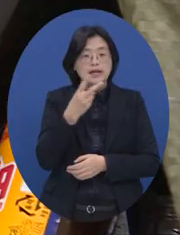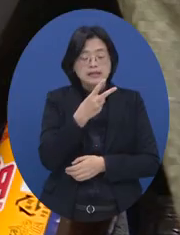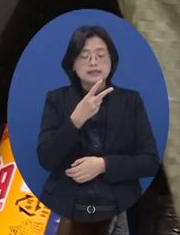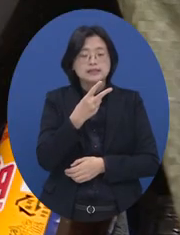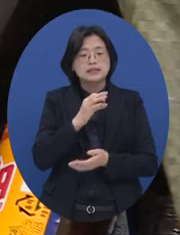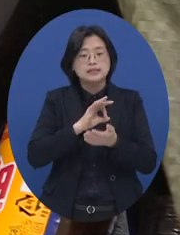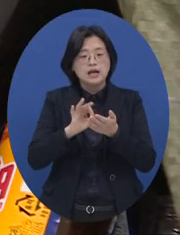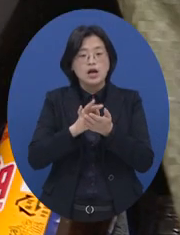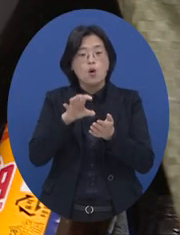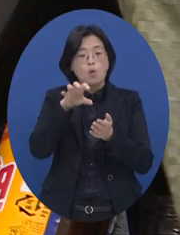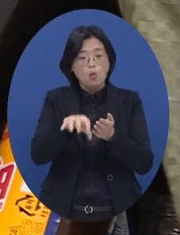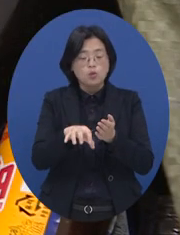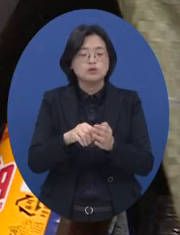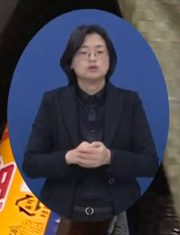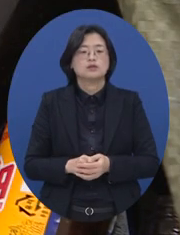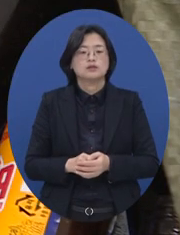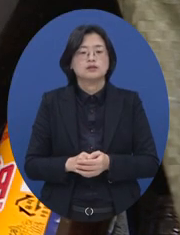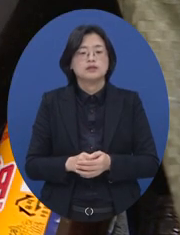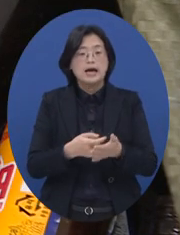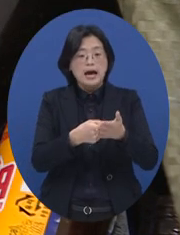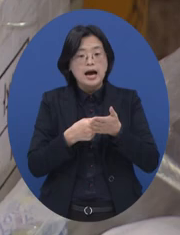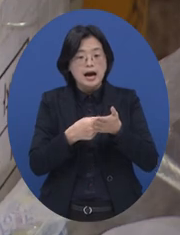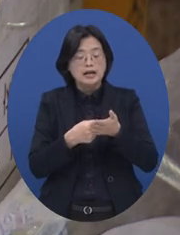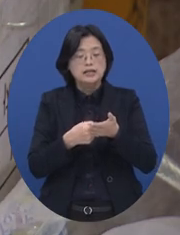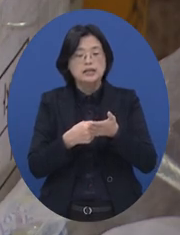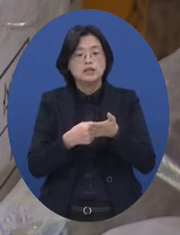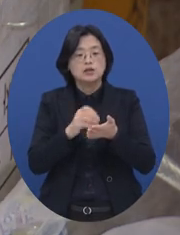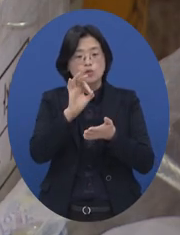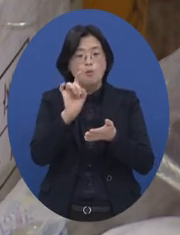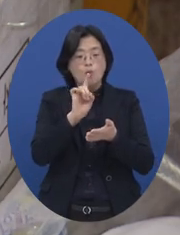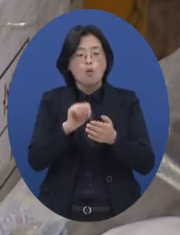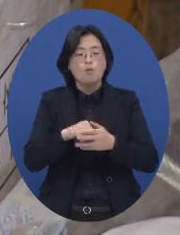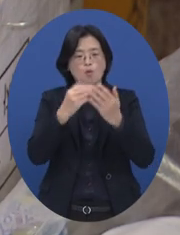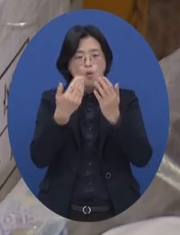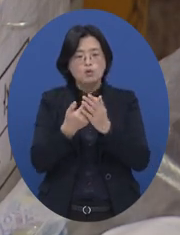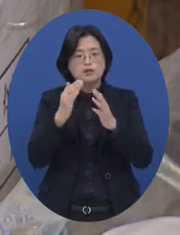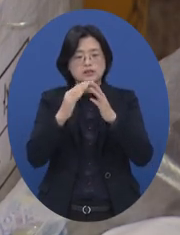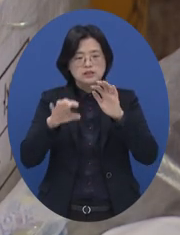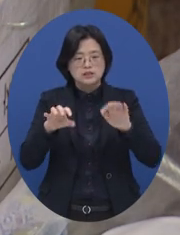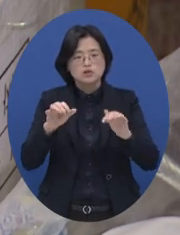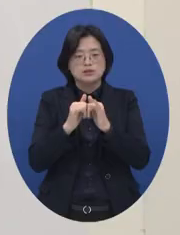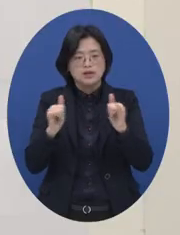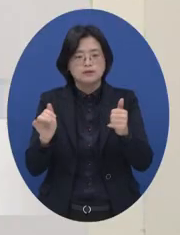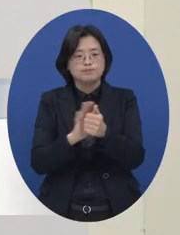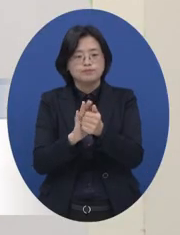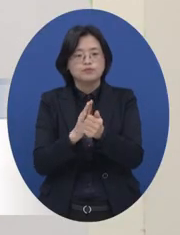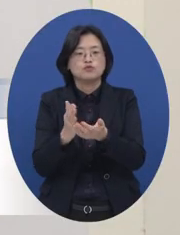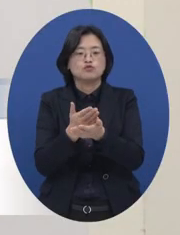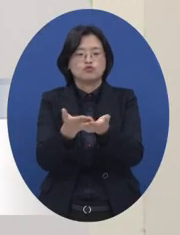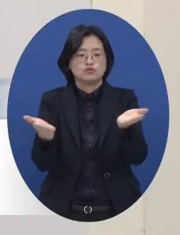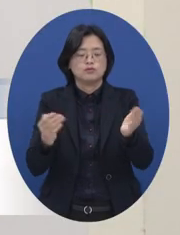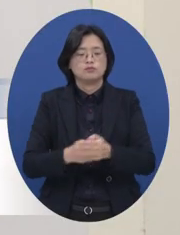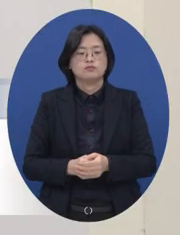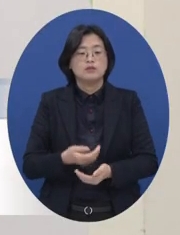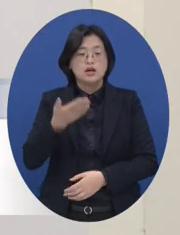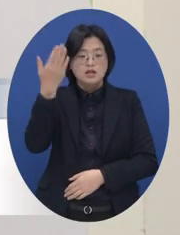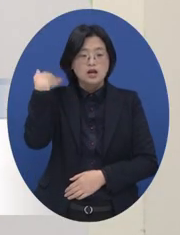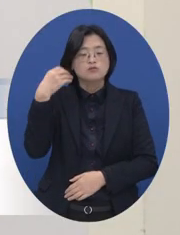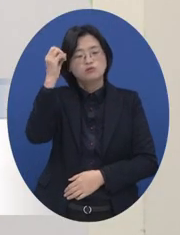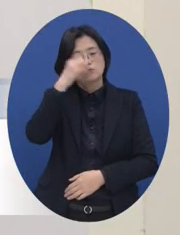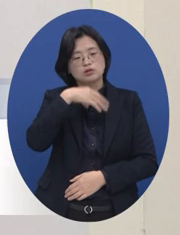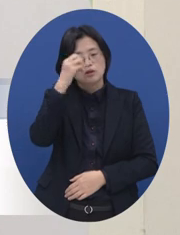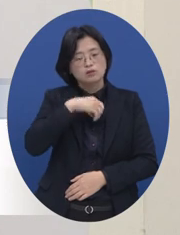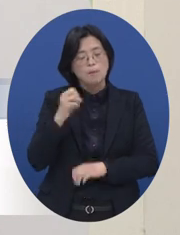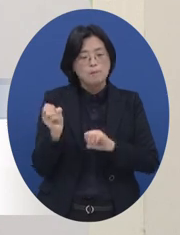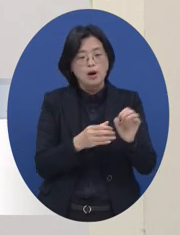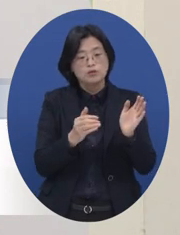정거장. 이곳에서 아낄 수 있는 쓰레기 처리 비용은 고스란히 주민에게 돌아갑니다. 아무렇게나 버렸는데 지금은